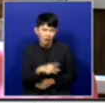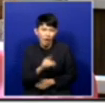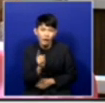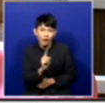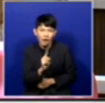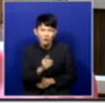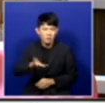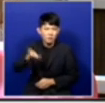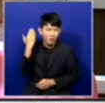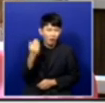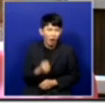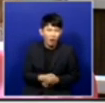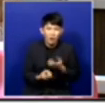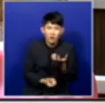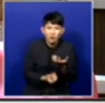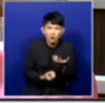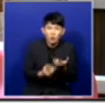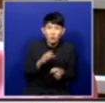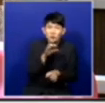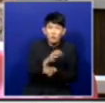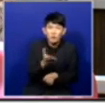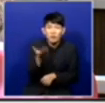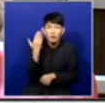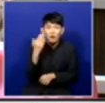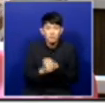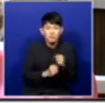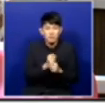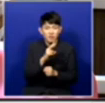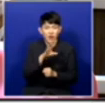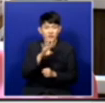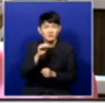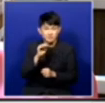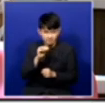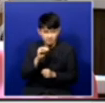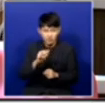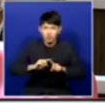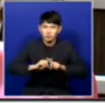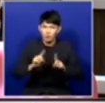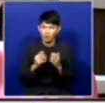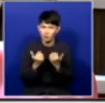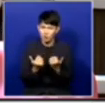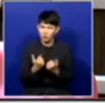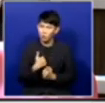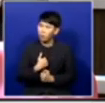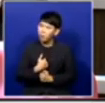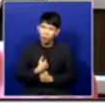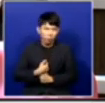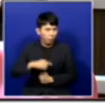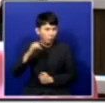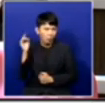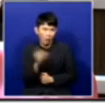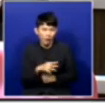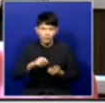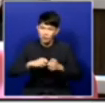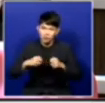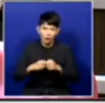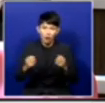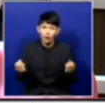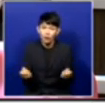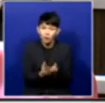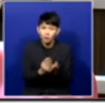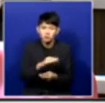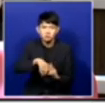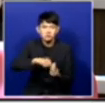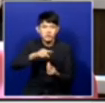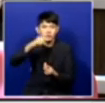ำกุ้งที่เกิดขึ้นเมื่อปี2540ครั้งนี้นับว่ารุนแรงและส่งผลกระทบต่อระบบเศรษฐ